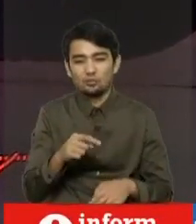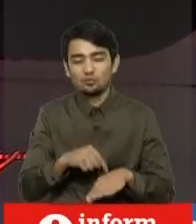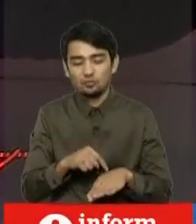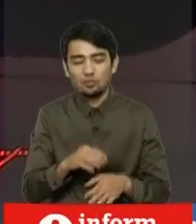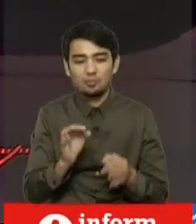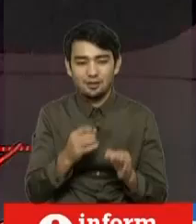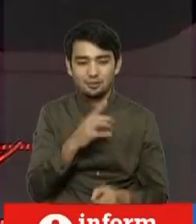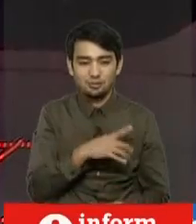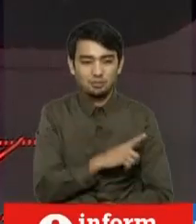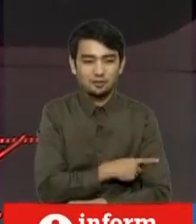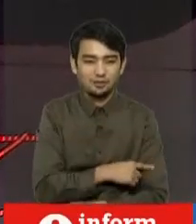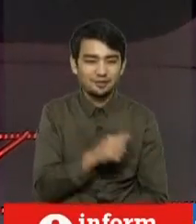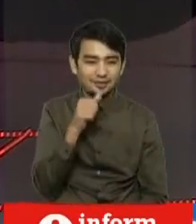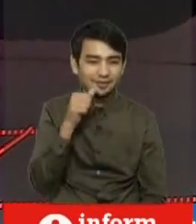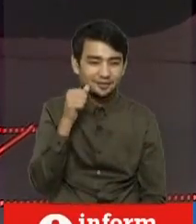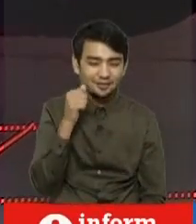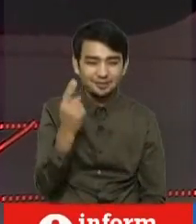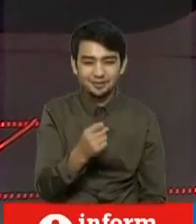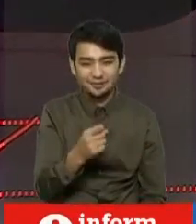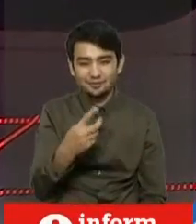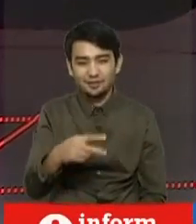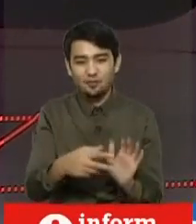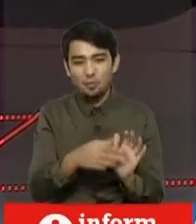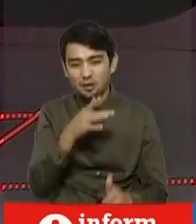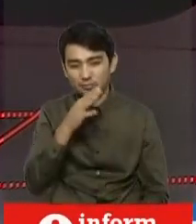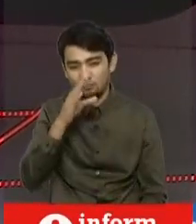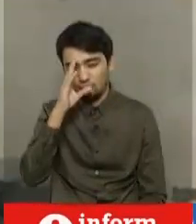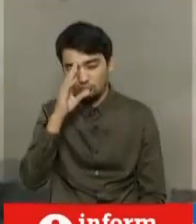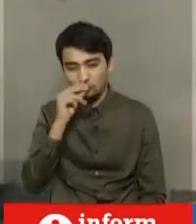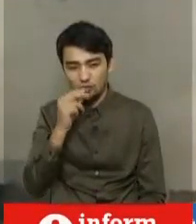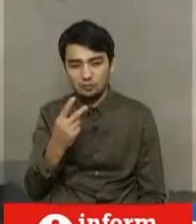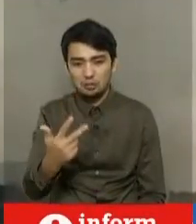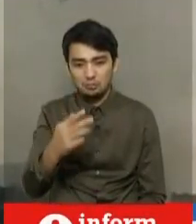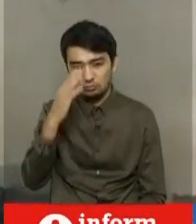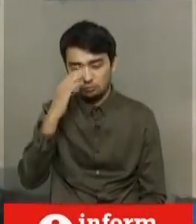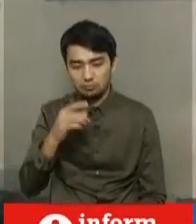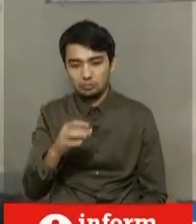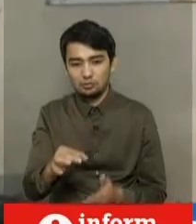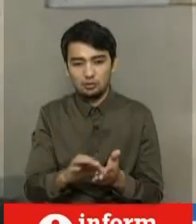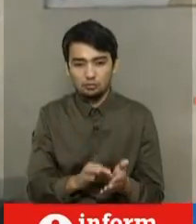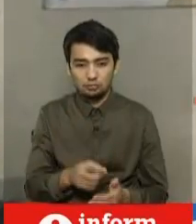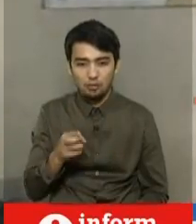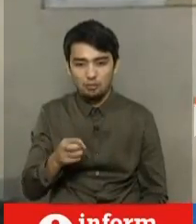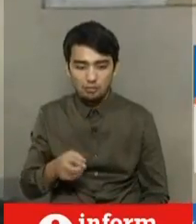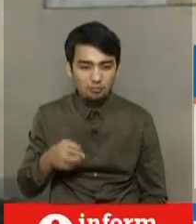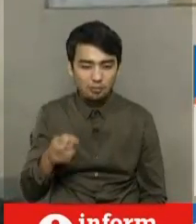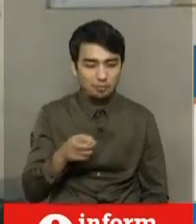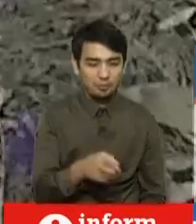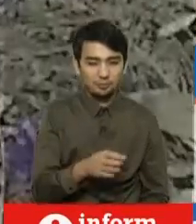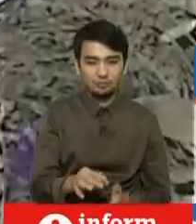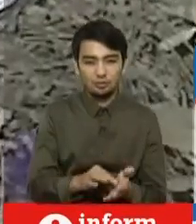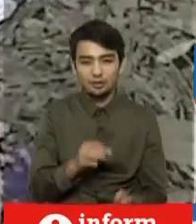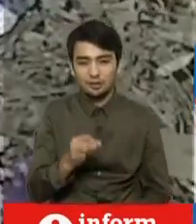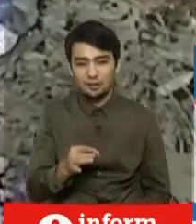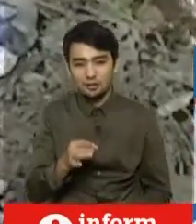xalatlılar. Ötken aptada 28 jastağı azamat köşe boyunda 3 jigitke birdey suuq qarumen şabuldap iz suutqan bolatın. 2